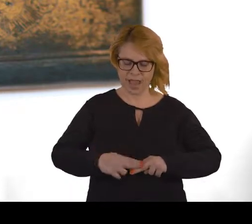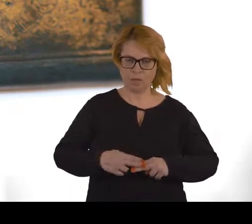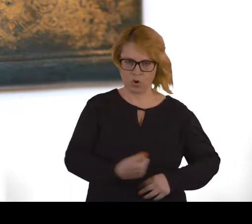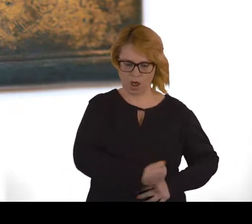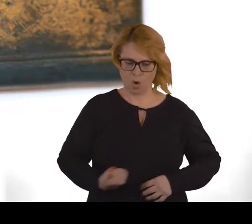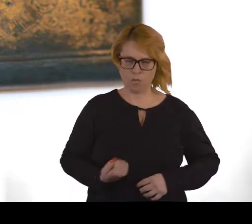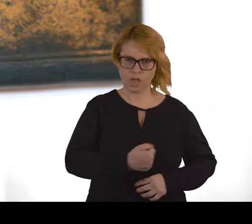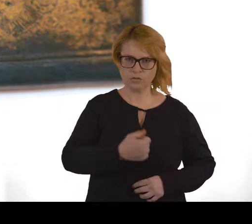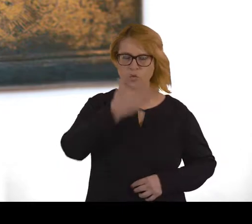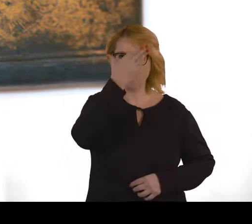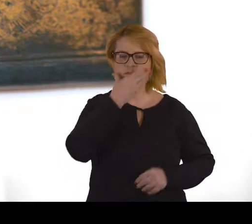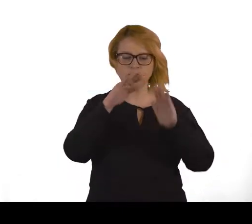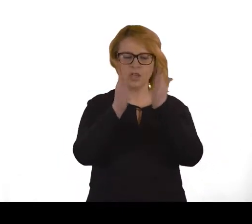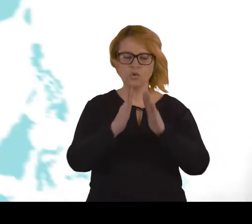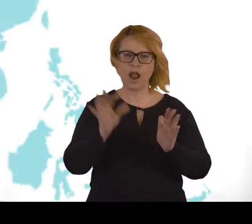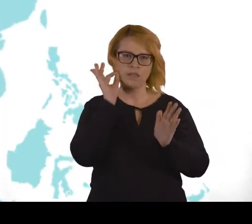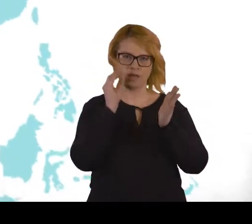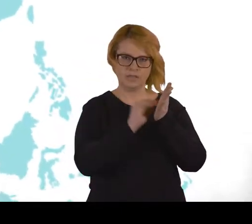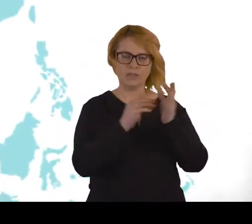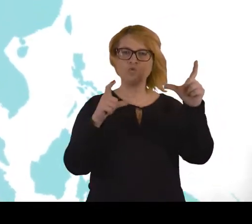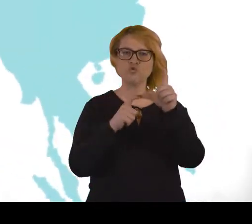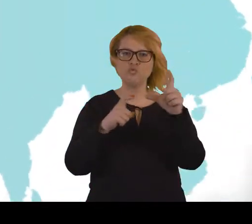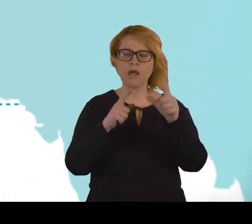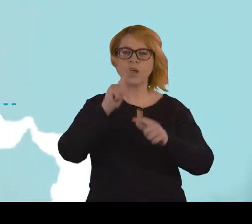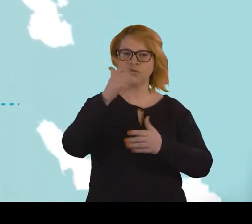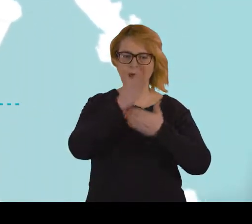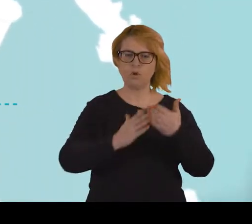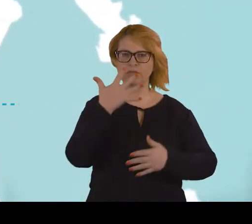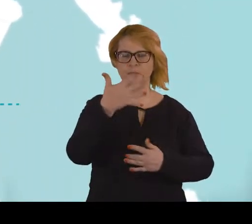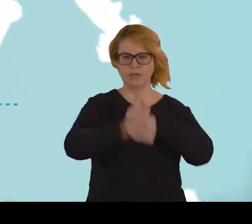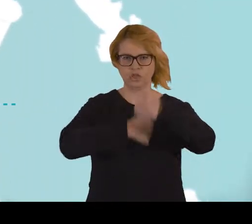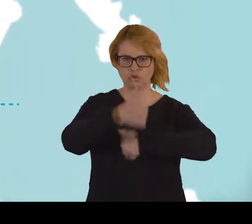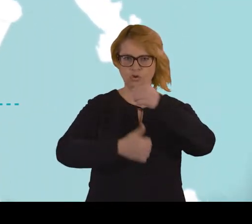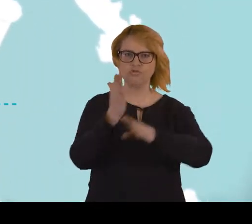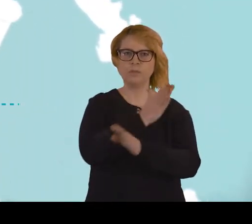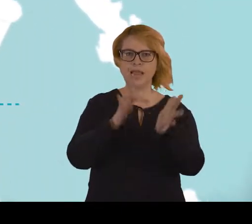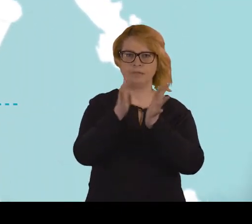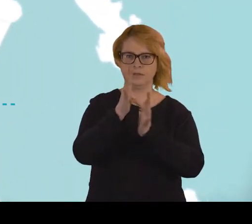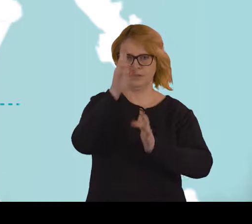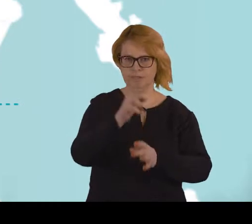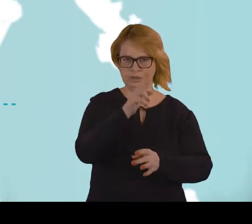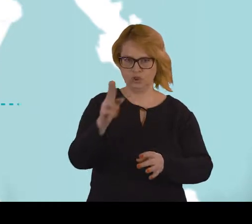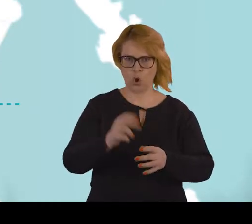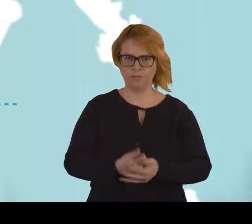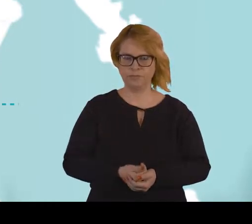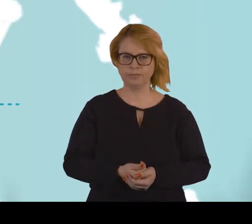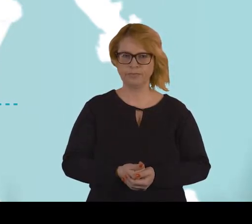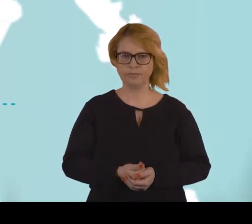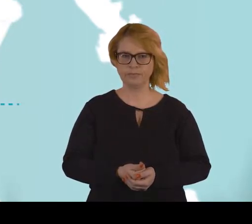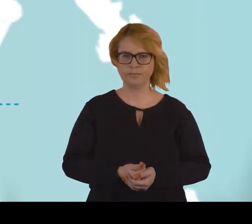zápona opasku s figurálnou výzdobou. Stupava, druhá polovica 5. storočia pred Kristom.